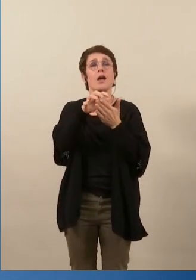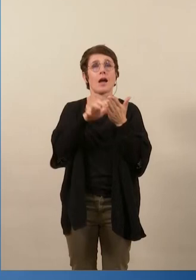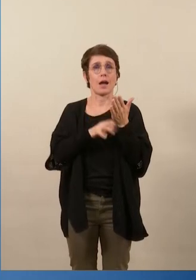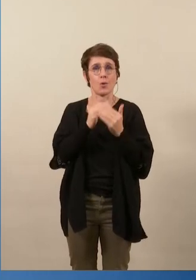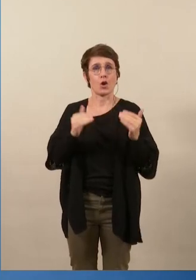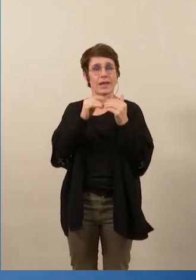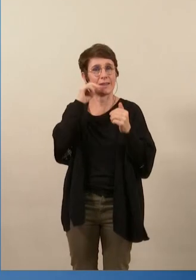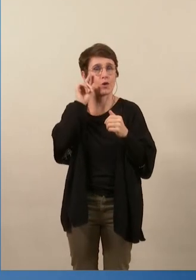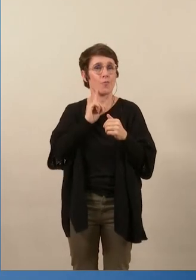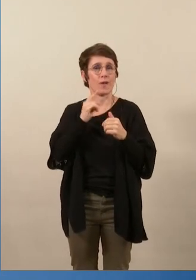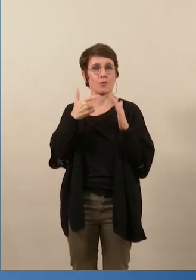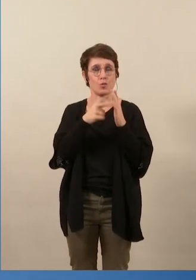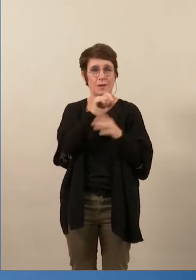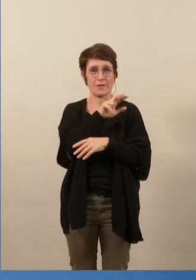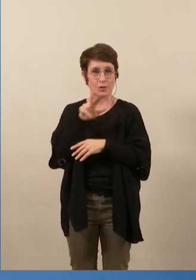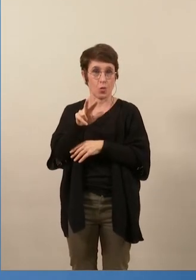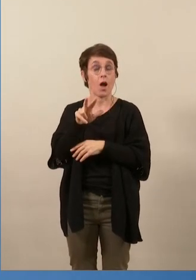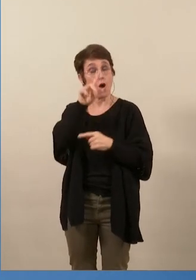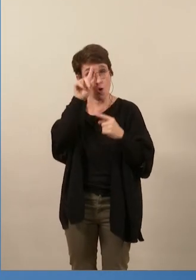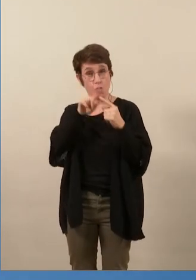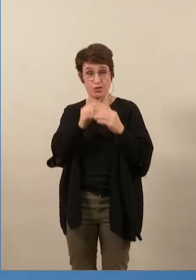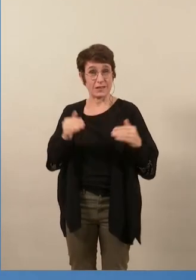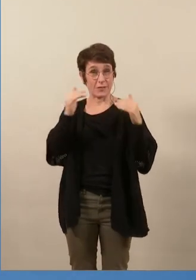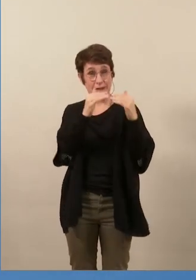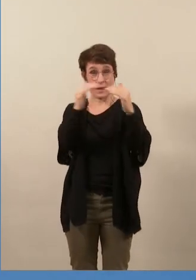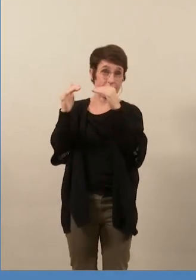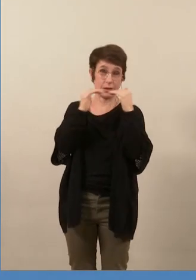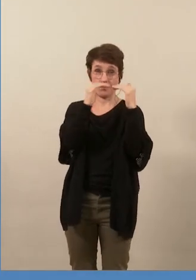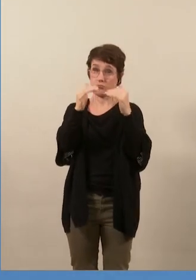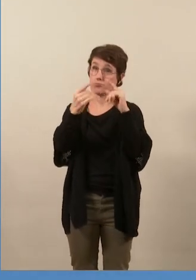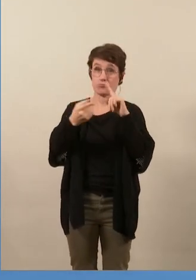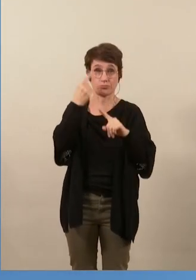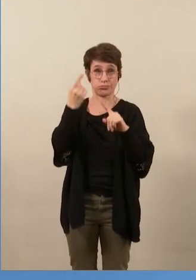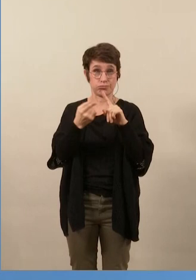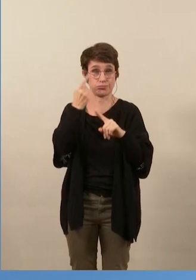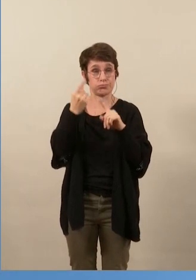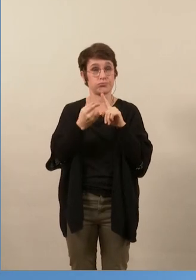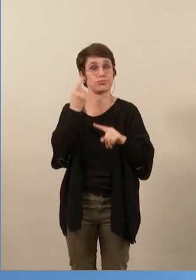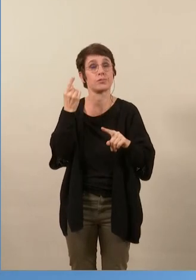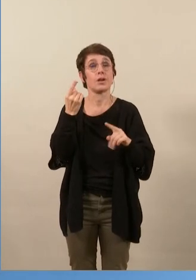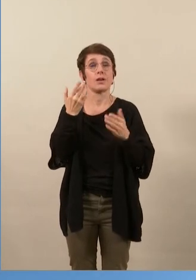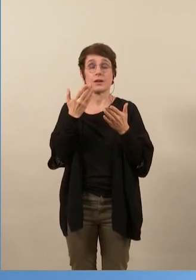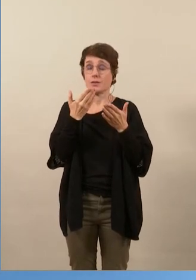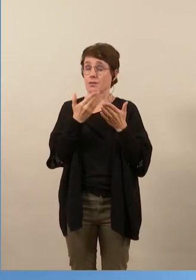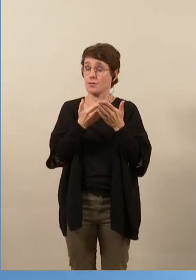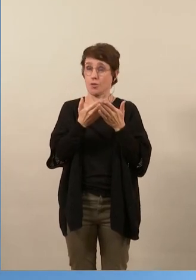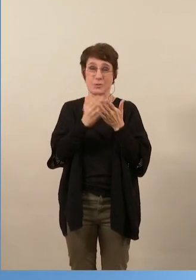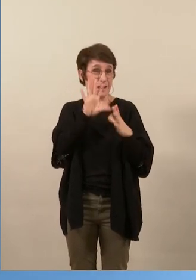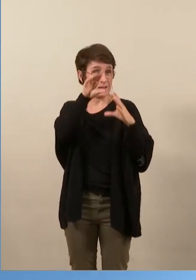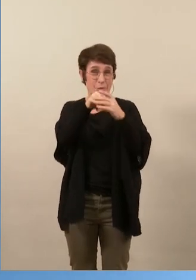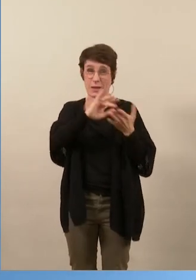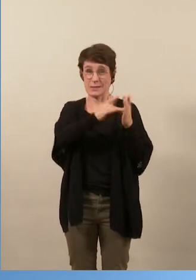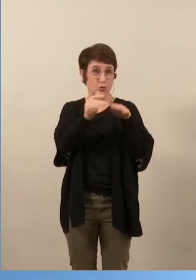l'enjeu de l'égalité entre toutes et tous est important il est transversal à toutes les politiques que nous menons à Grenoble et